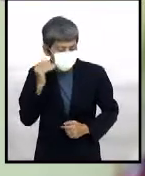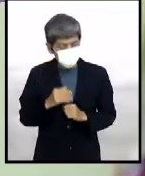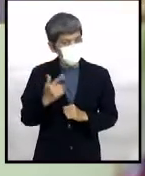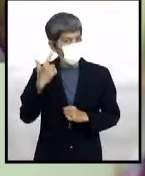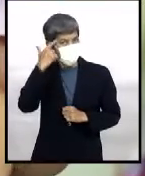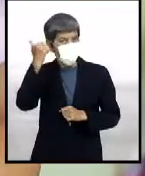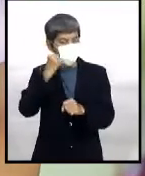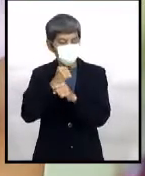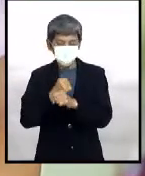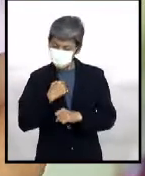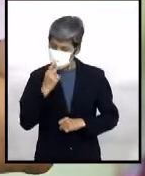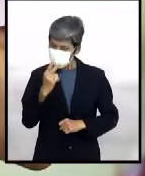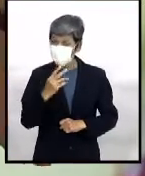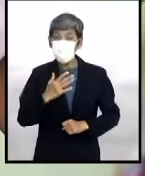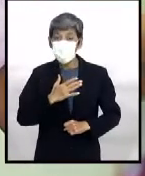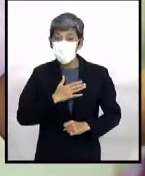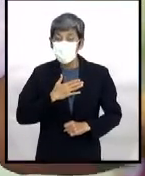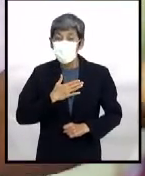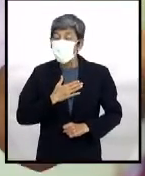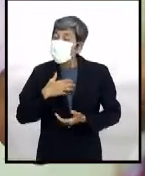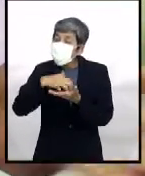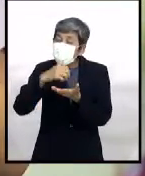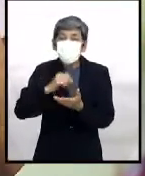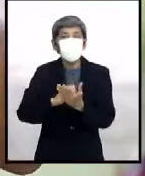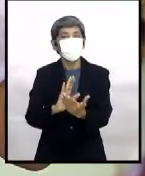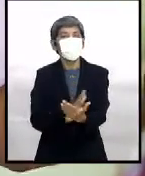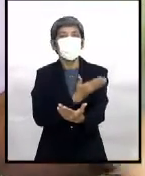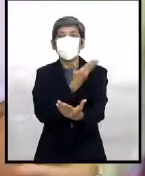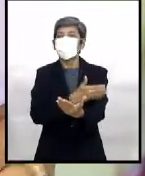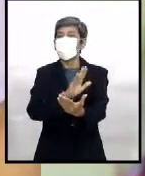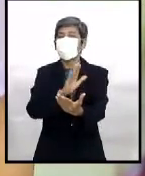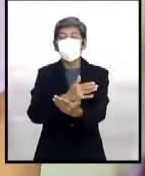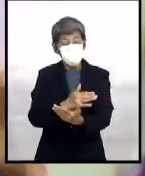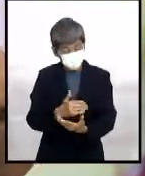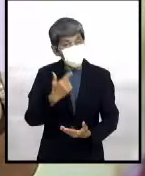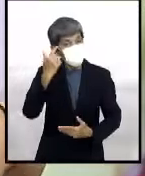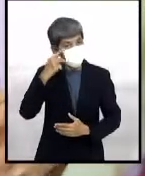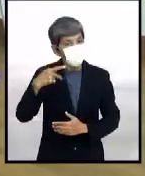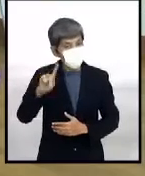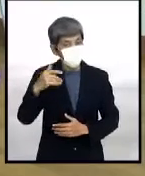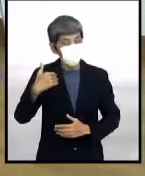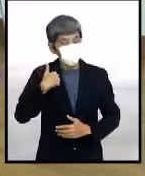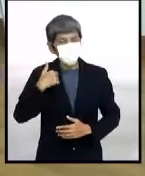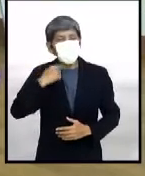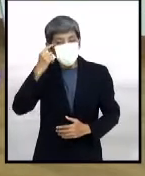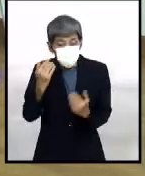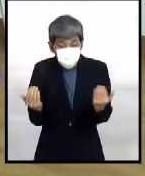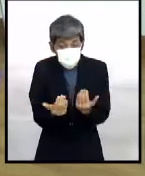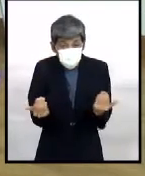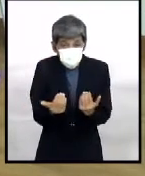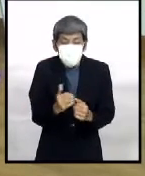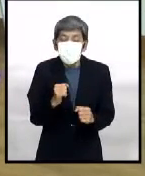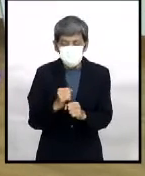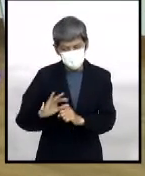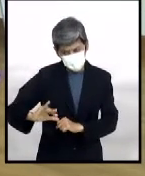ไรอย่างเงี้ย ผมรู้สึกว่าทั้งหมดที่ผมอินพุตมาตั้งแต่เกิดเนี่ยคือเรื่องเพลงเฮ้ยมันน่าจะมีประโยชน์คือเชื่อว่าลูกผมเป็นอย่างนี้เพ